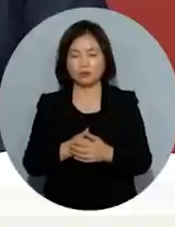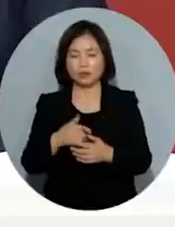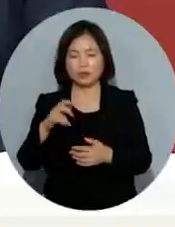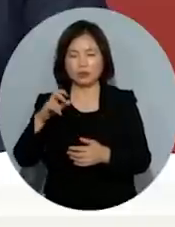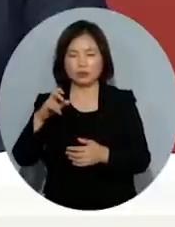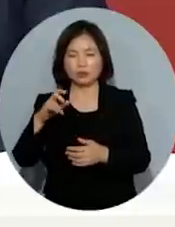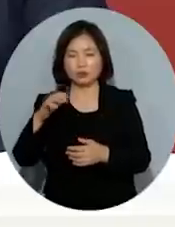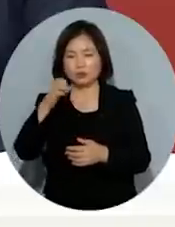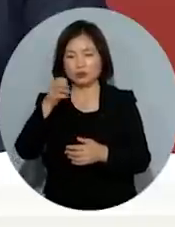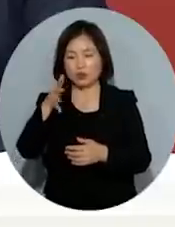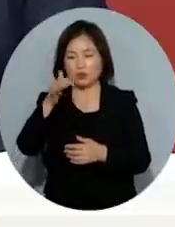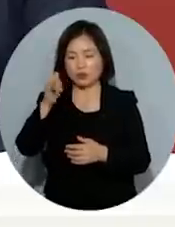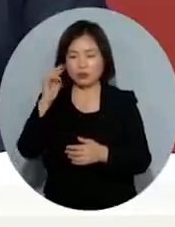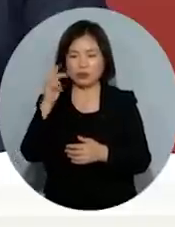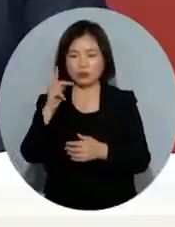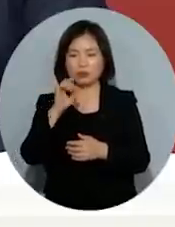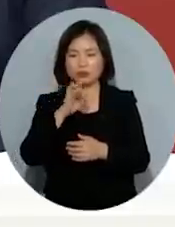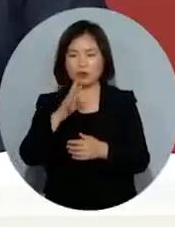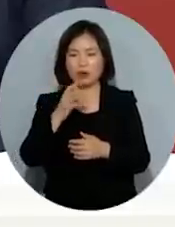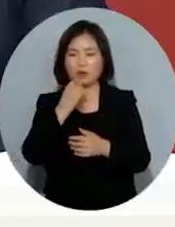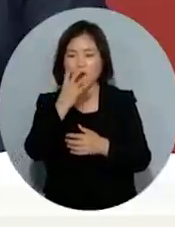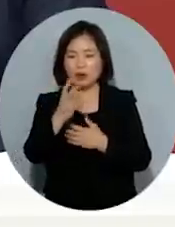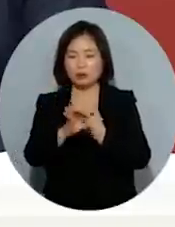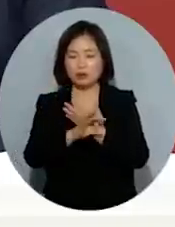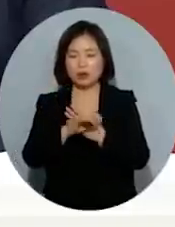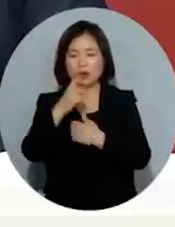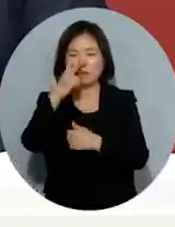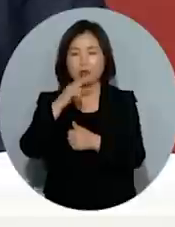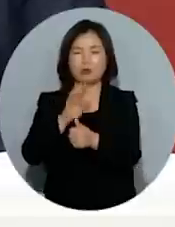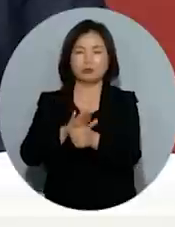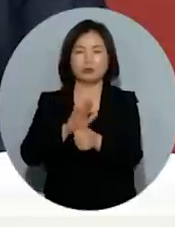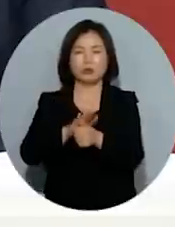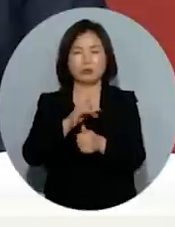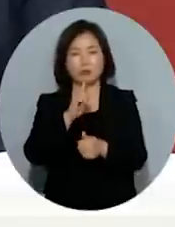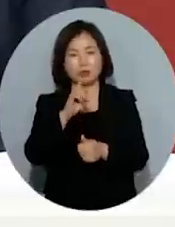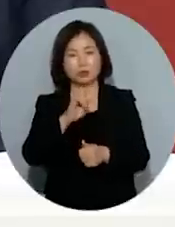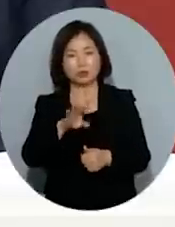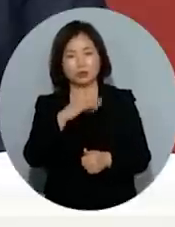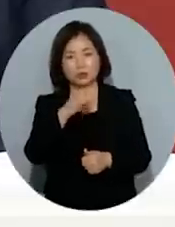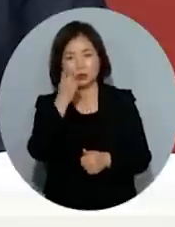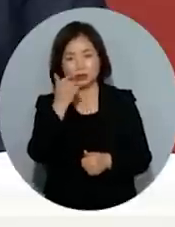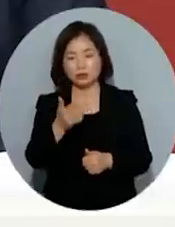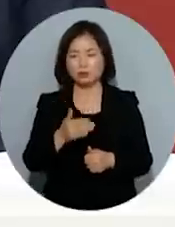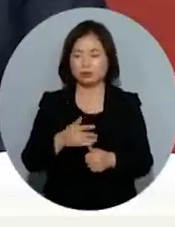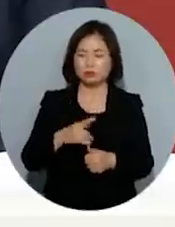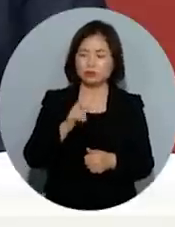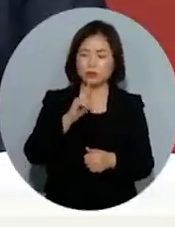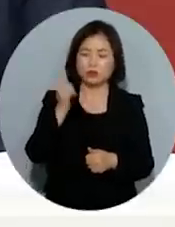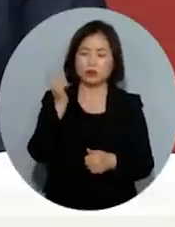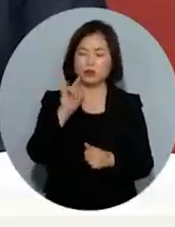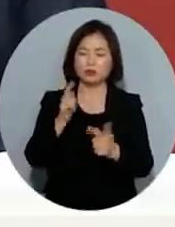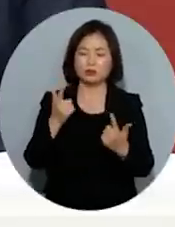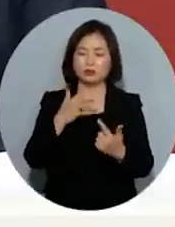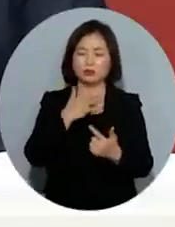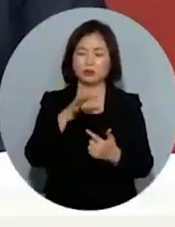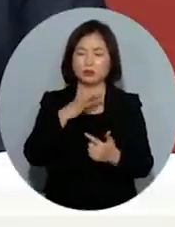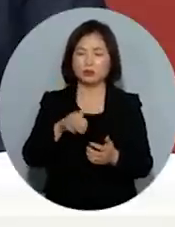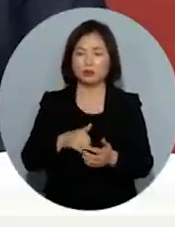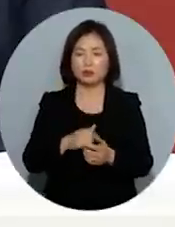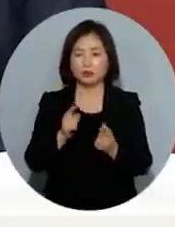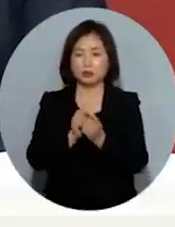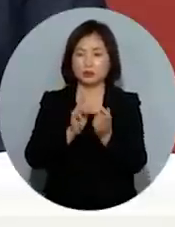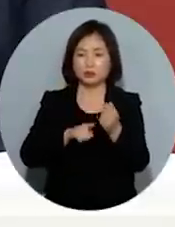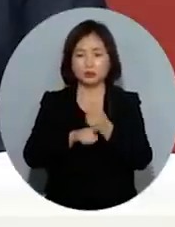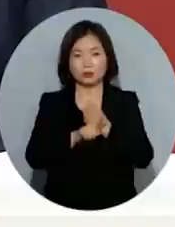때 네. 박근혜만 불면 봐주겠다 그렇게 말한 사실이 있습니까? 터무니없는 말씀입니다. 직접 신문